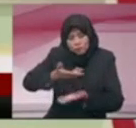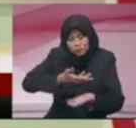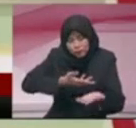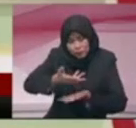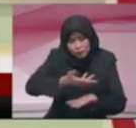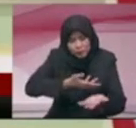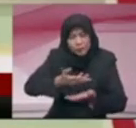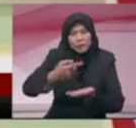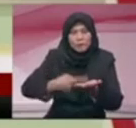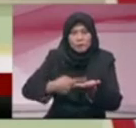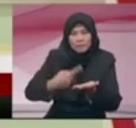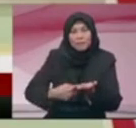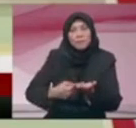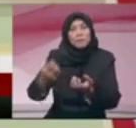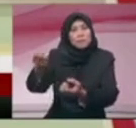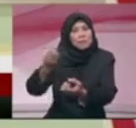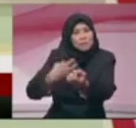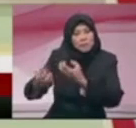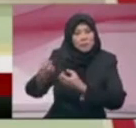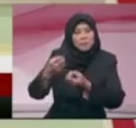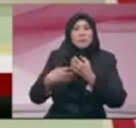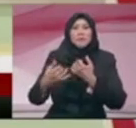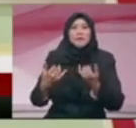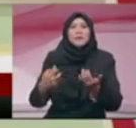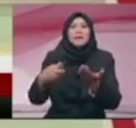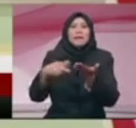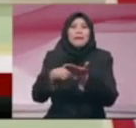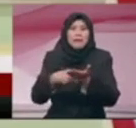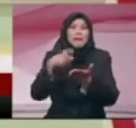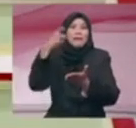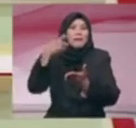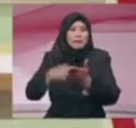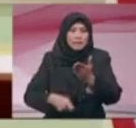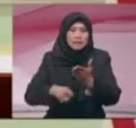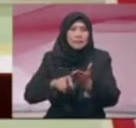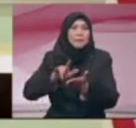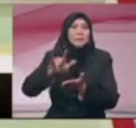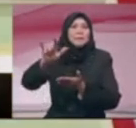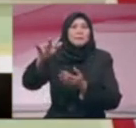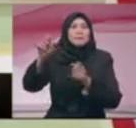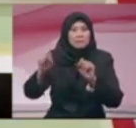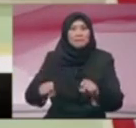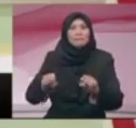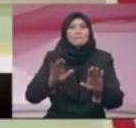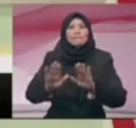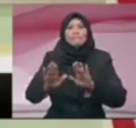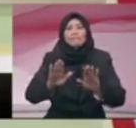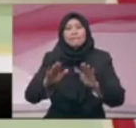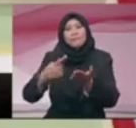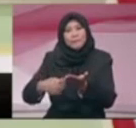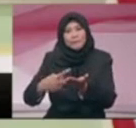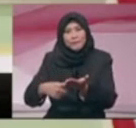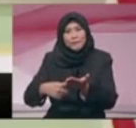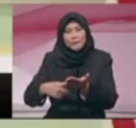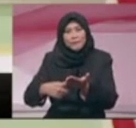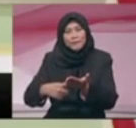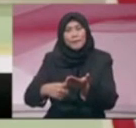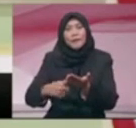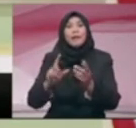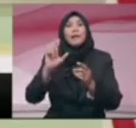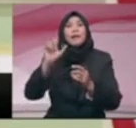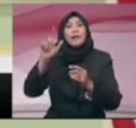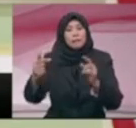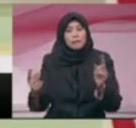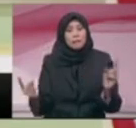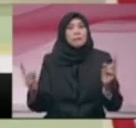dan makluman mengenai harga tiket penerbangan itu. Hasil daripada perjumpaan